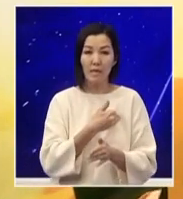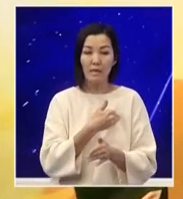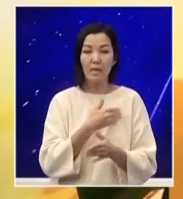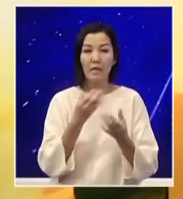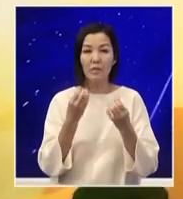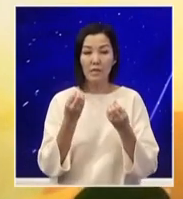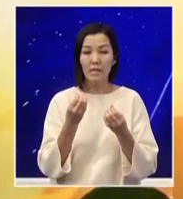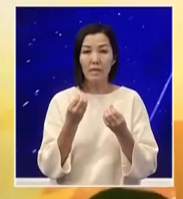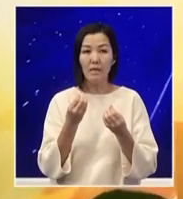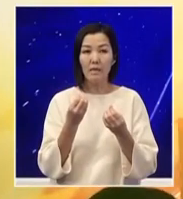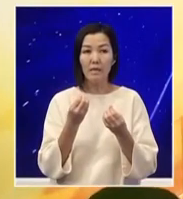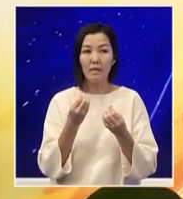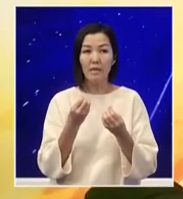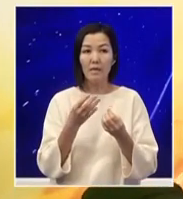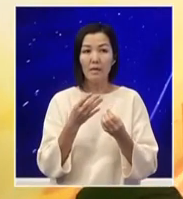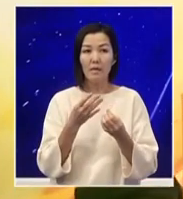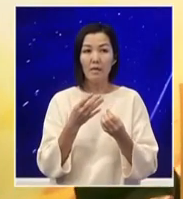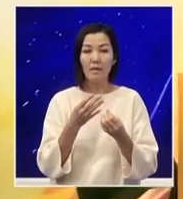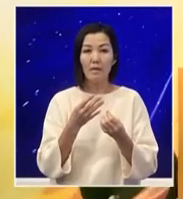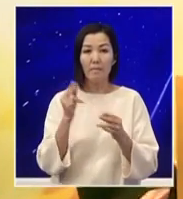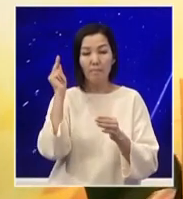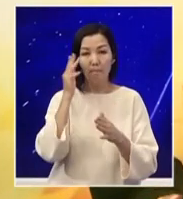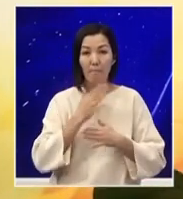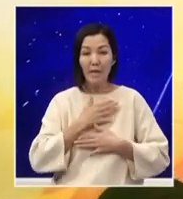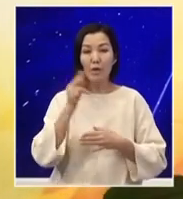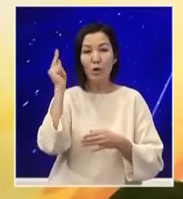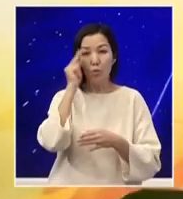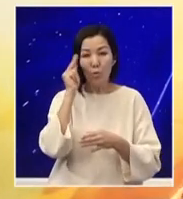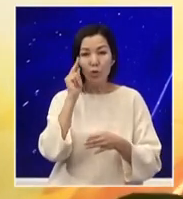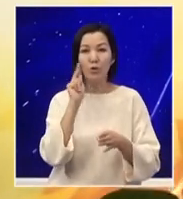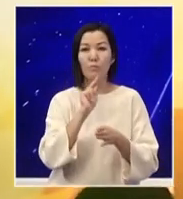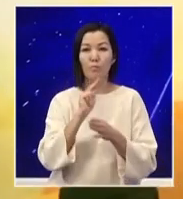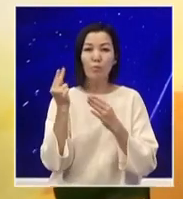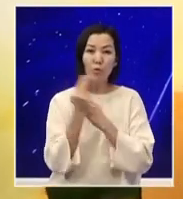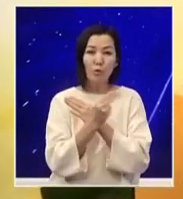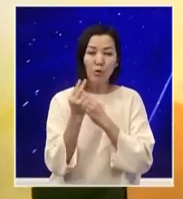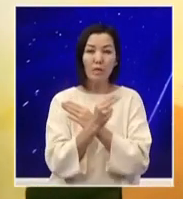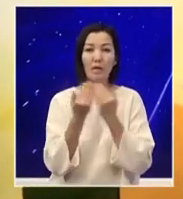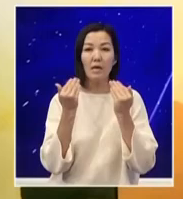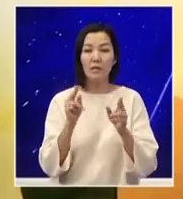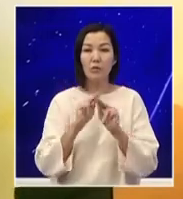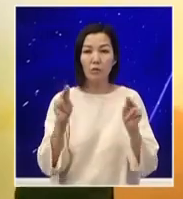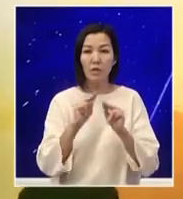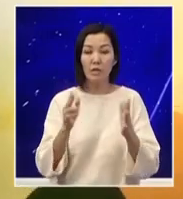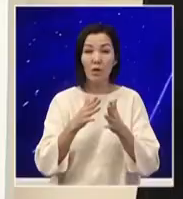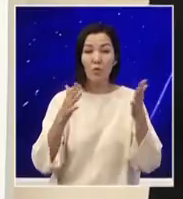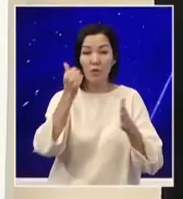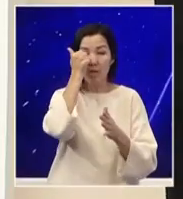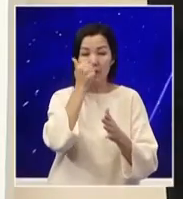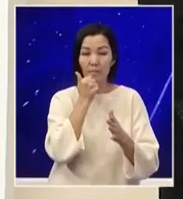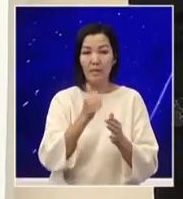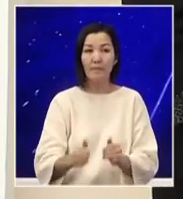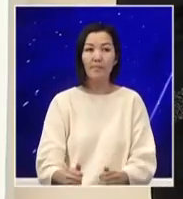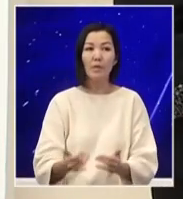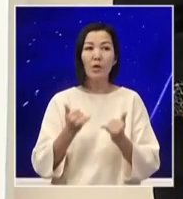Және осындай сәтті пайдалана отырып, өзіме сабақ берген, дәріс берген ұстаздарымды әлі күнге дейін басым деп құрметтеймін.